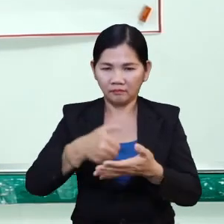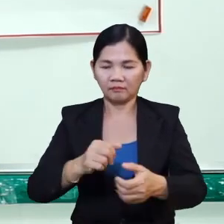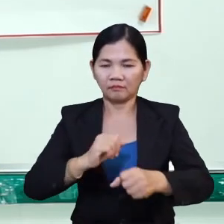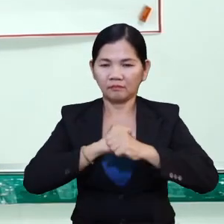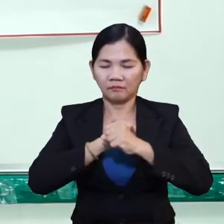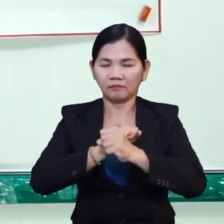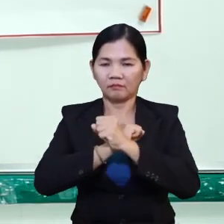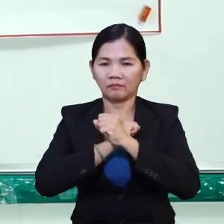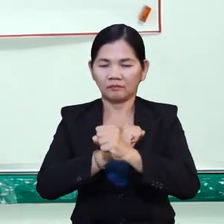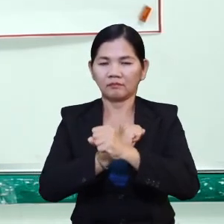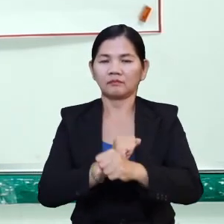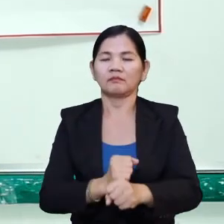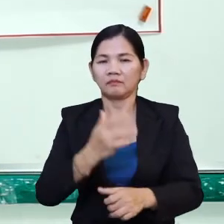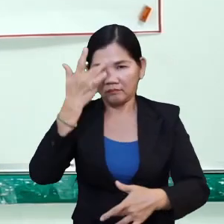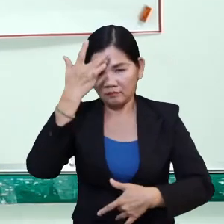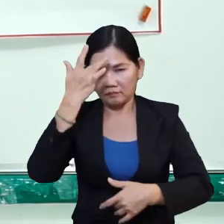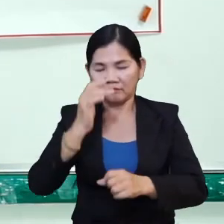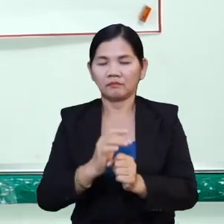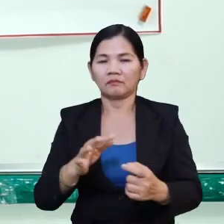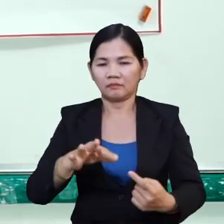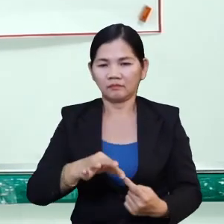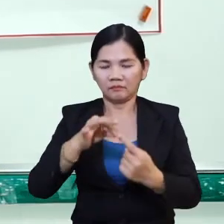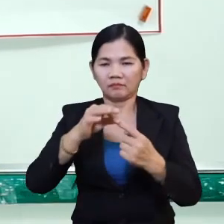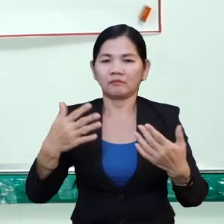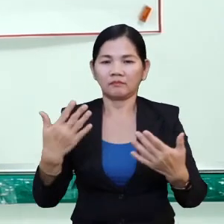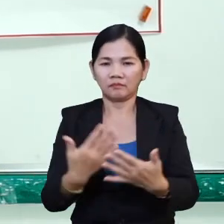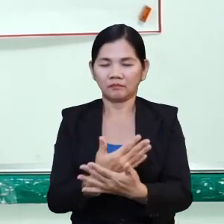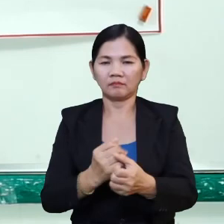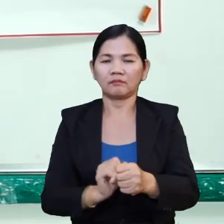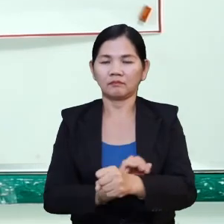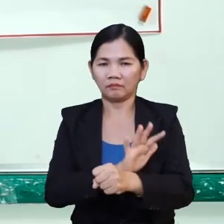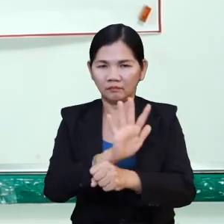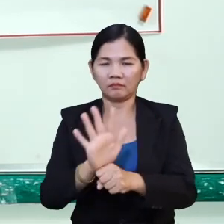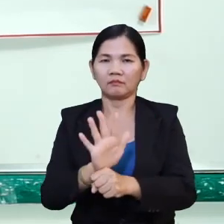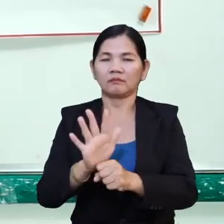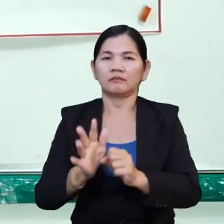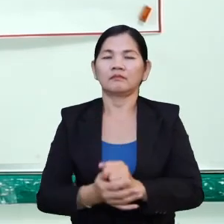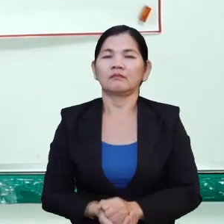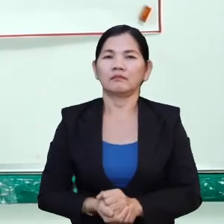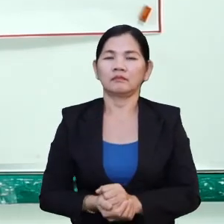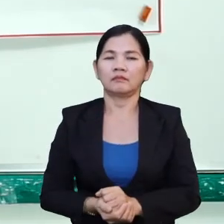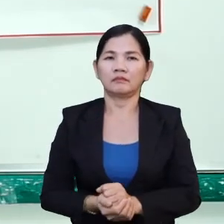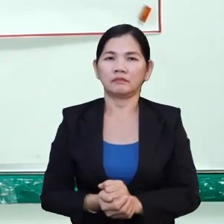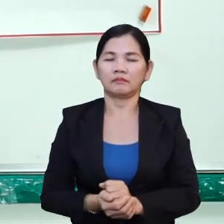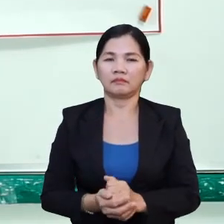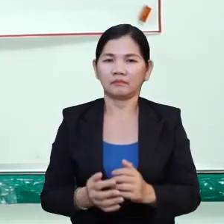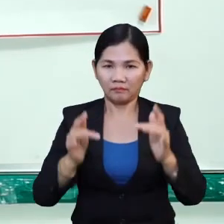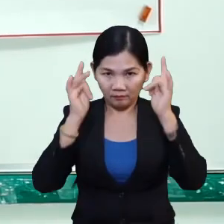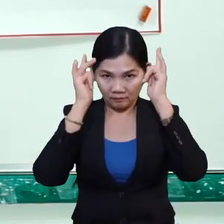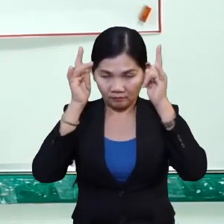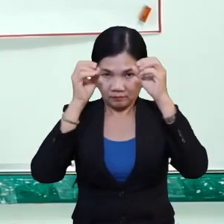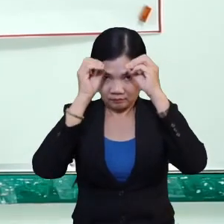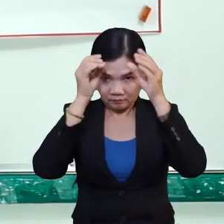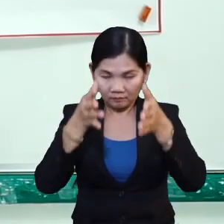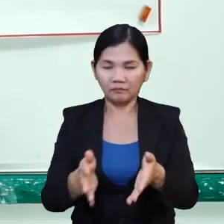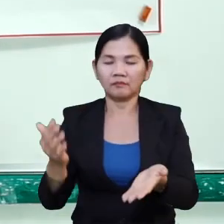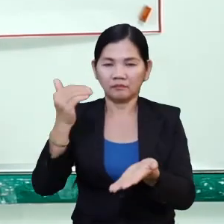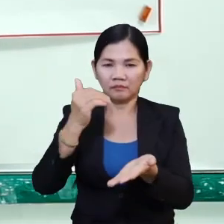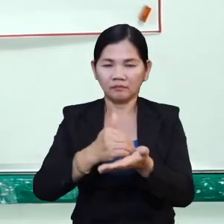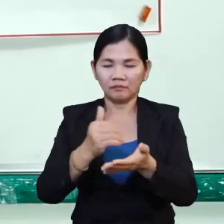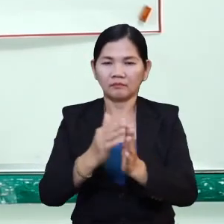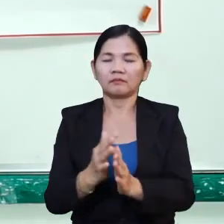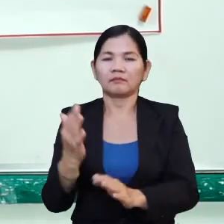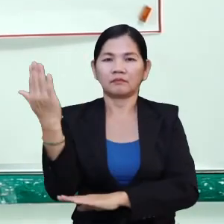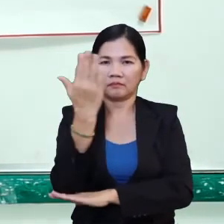កូនៗជៀសផុតពីជំងឺផ្សេងៗជាពិសេសជំងឺប្រភេទថ្មីគឺជំងឺ COVID-19 កូនអាចមើលការបង្រៀនរបស់អ្នកគ្រូឡើងវិញ